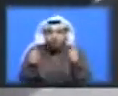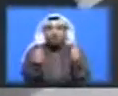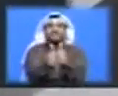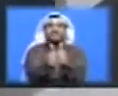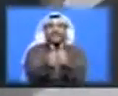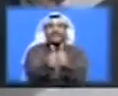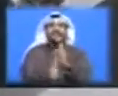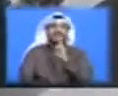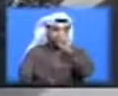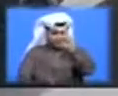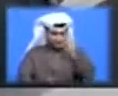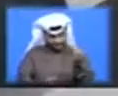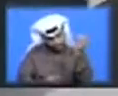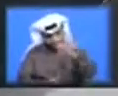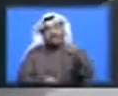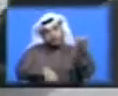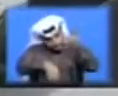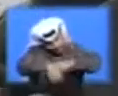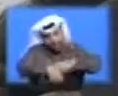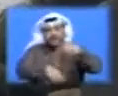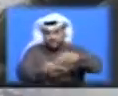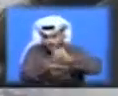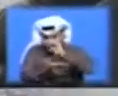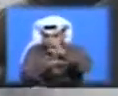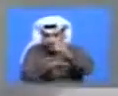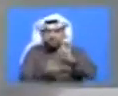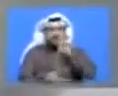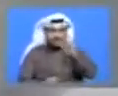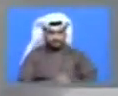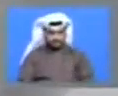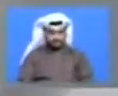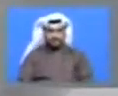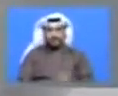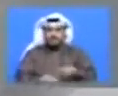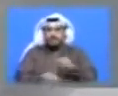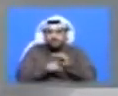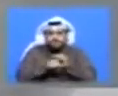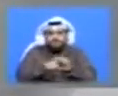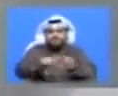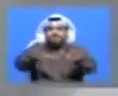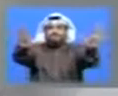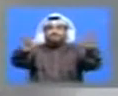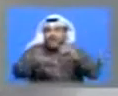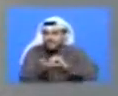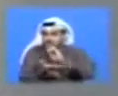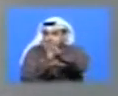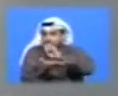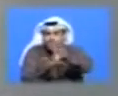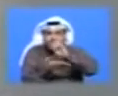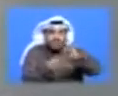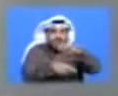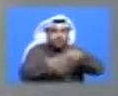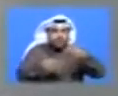نص المبلغ وان شاء الله راح نكمل مبالغ ثانيه في مخيمات اخرى ان شاء الله. حملة غير مسبوقة ورؤية إغاثية